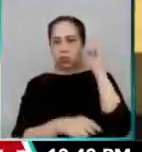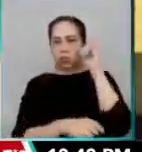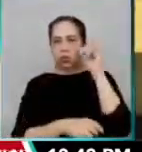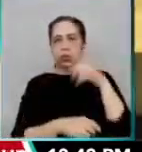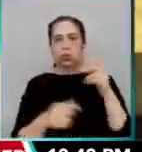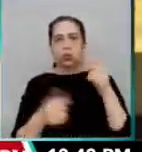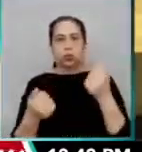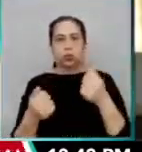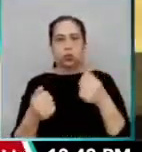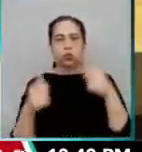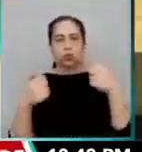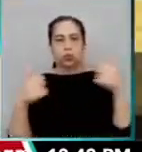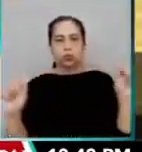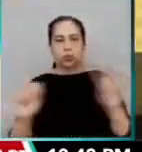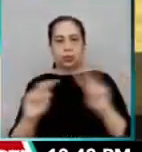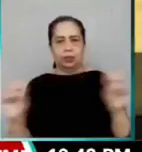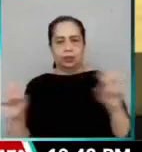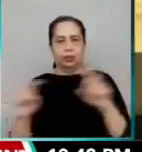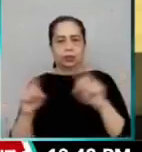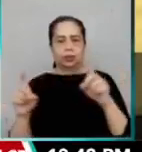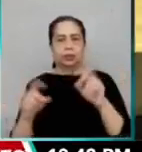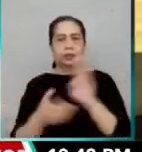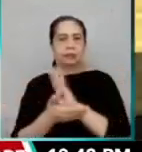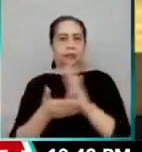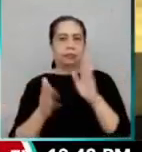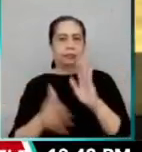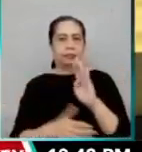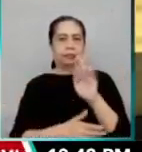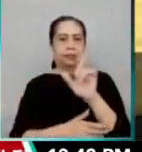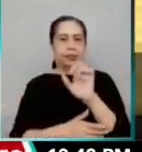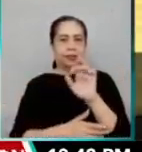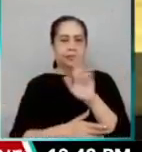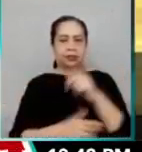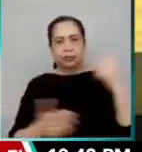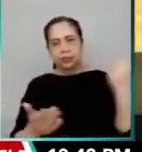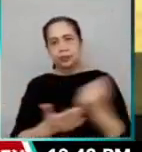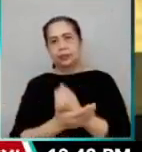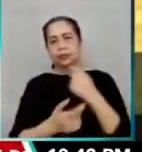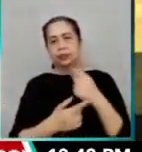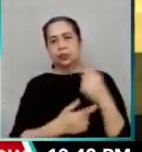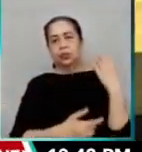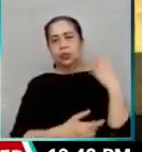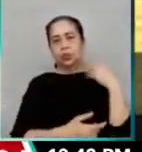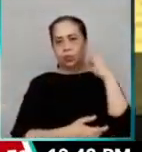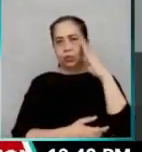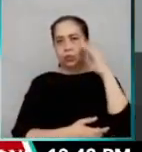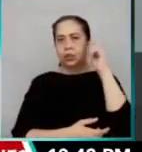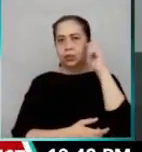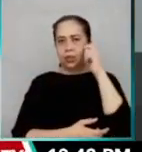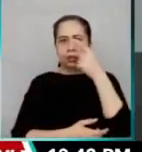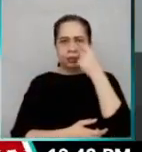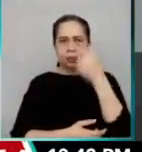kontra Benil Blazers. Nangihinayang naman si Letran Knights coach Bonnie Tan dahil malaki raw ang